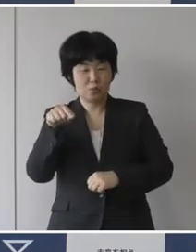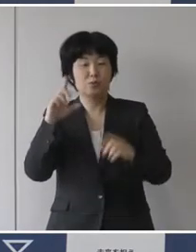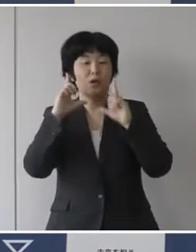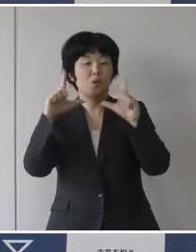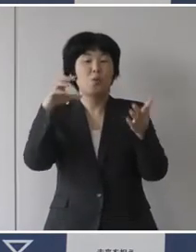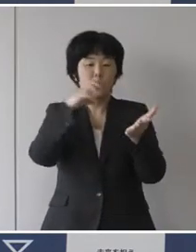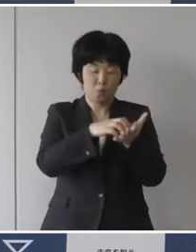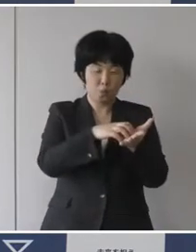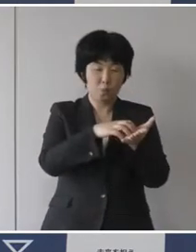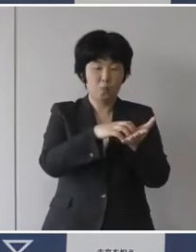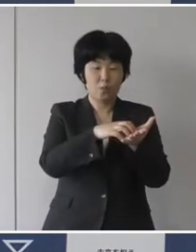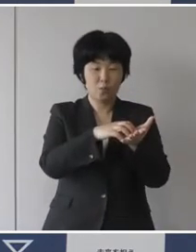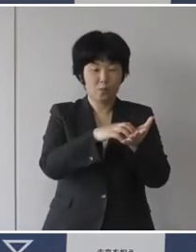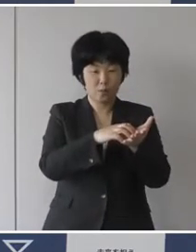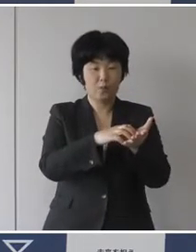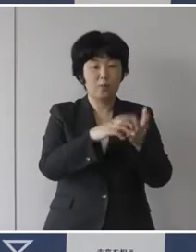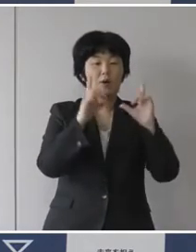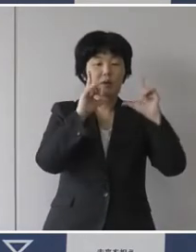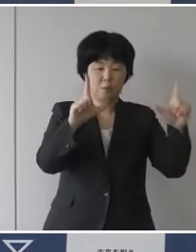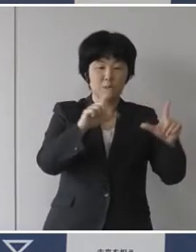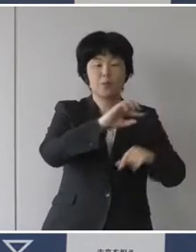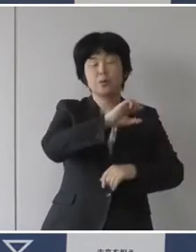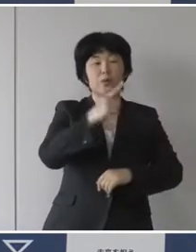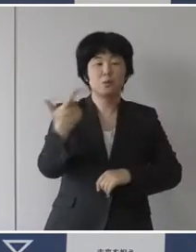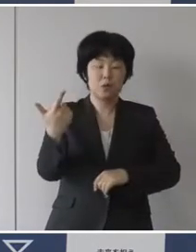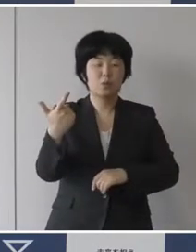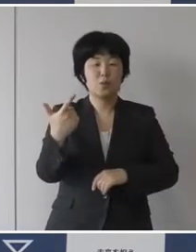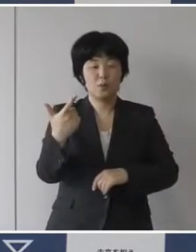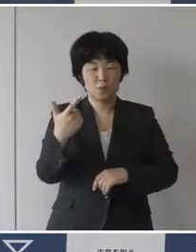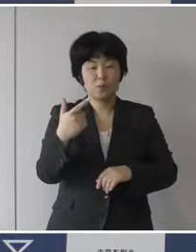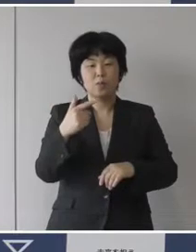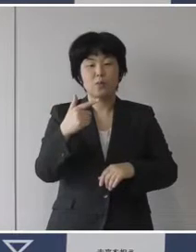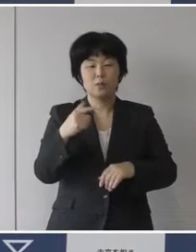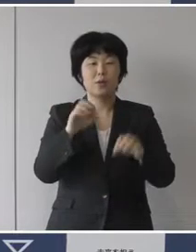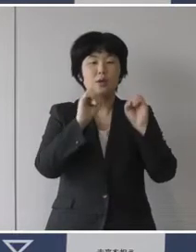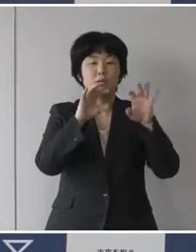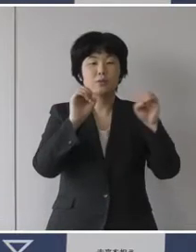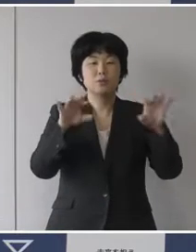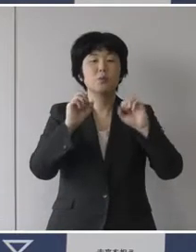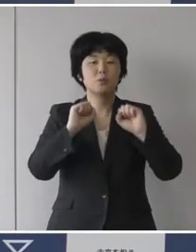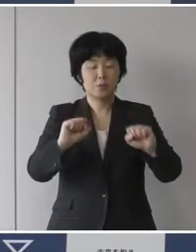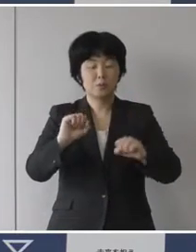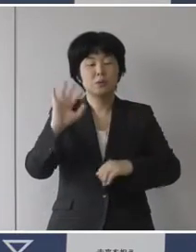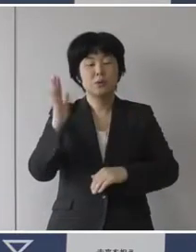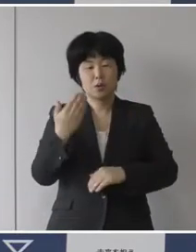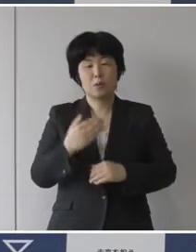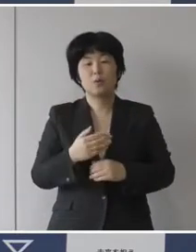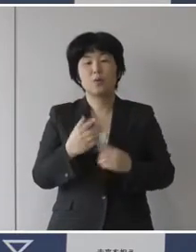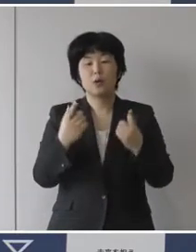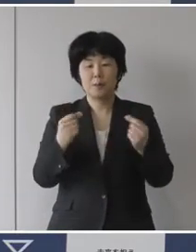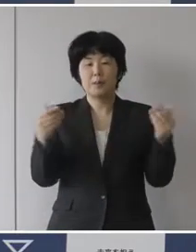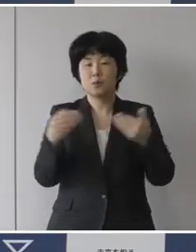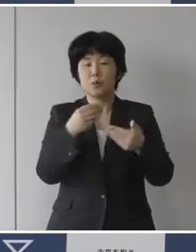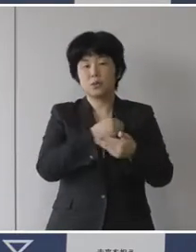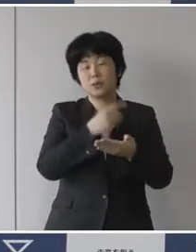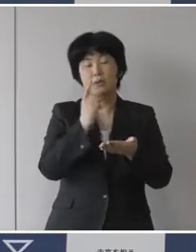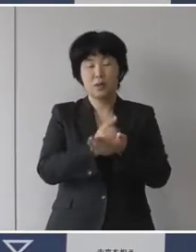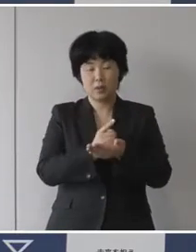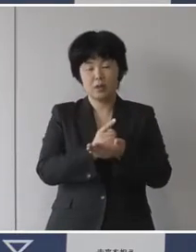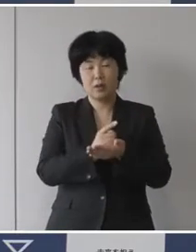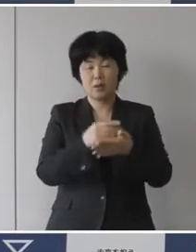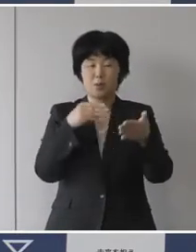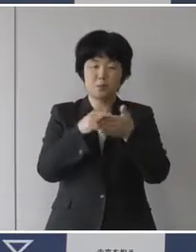報発信をしております。その中でやっぱり我々の力だけではですね、あの専門家ってい